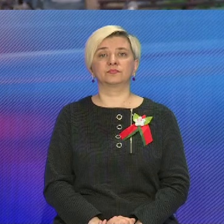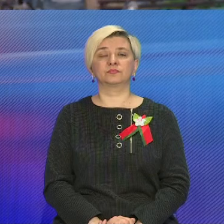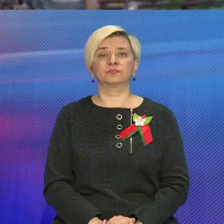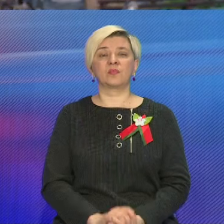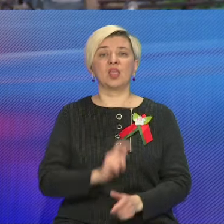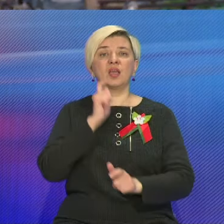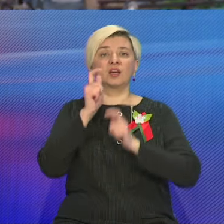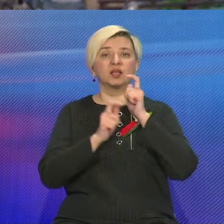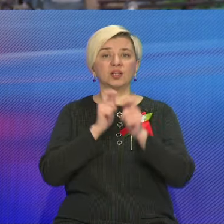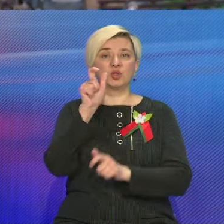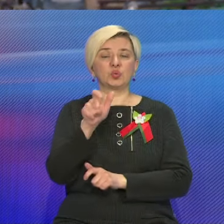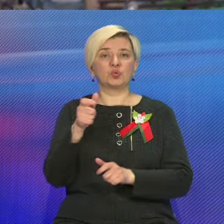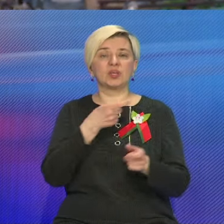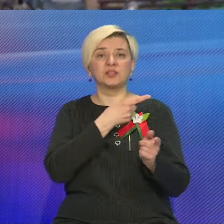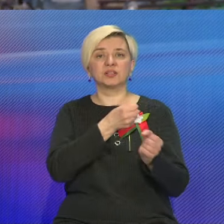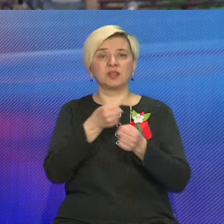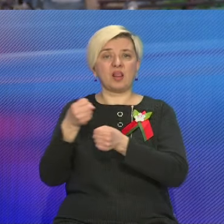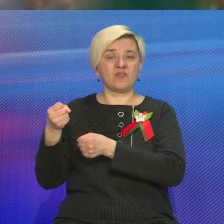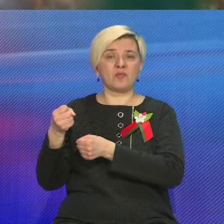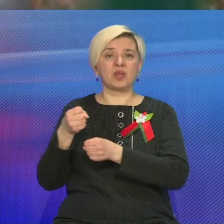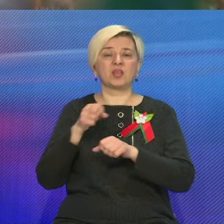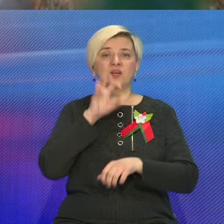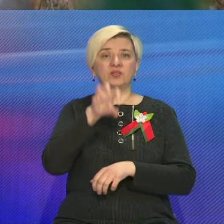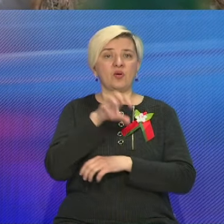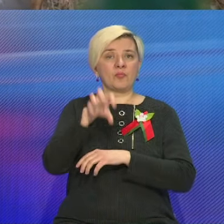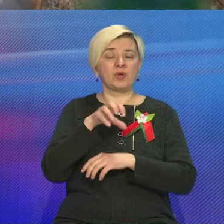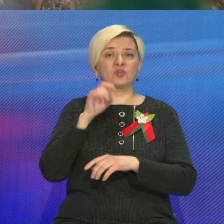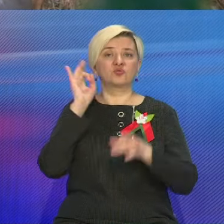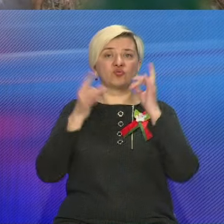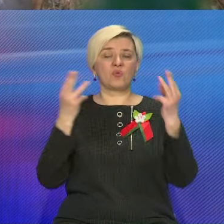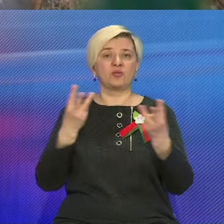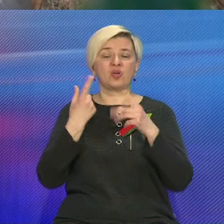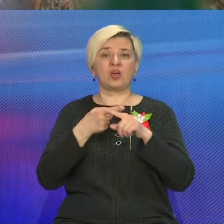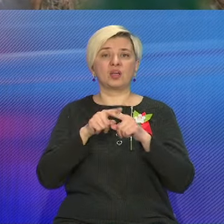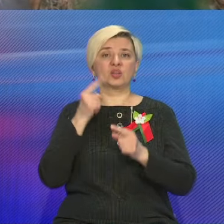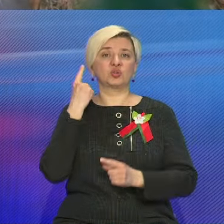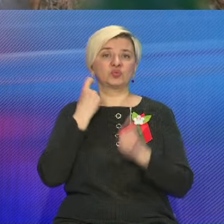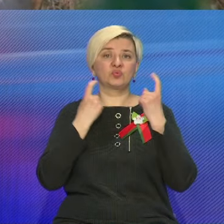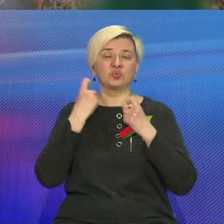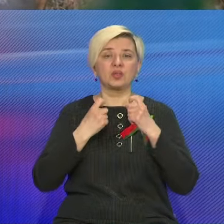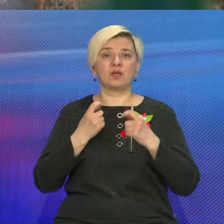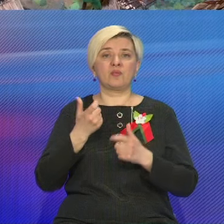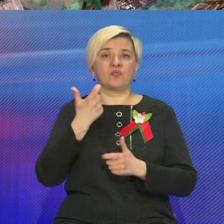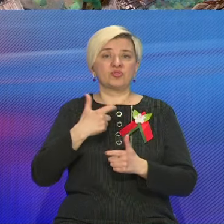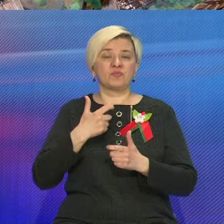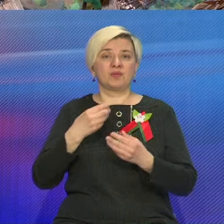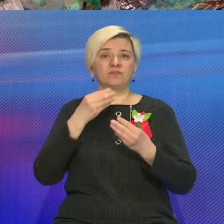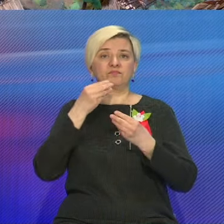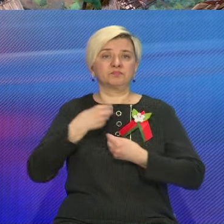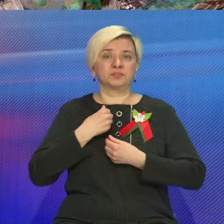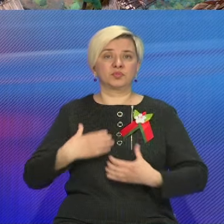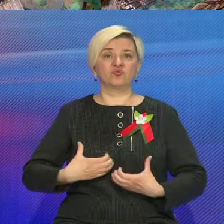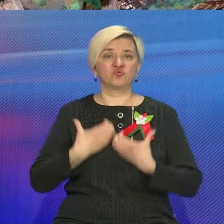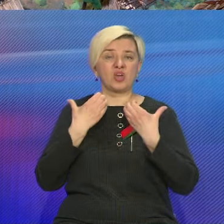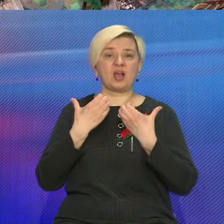Крики людей, стрелы автоматов, брех собак, шум огню. Гэтыя гукі і самі па сабе выклікаюць жах, а ў спалучэнні з макетам апошняга дня